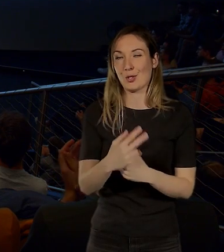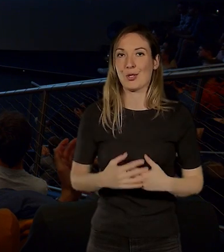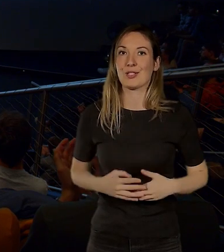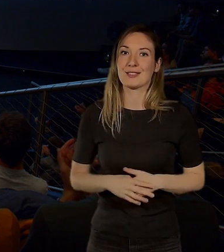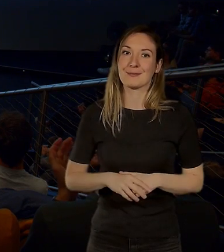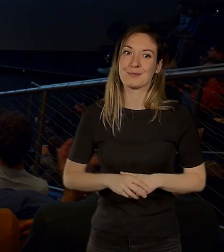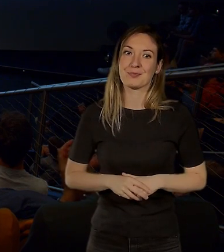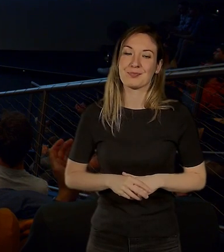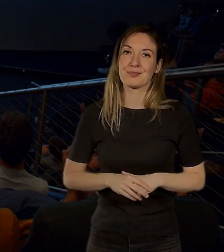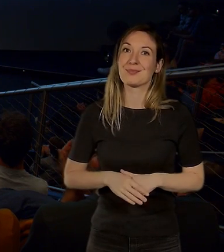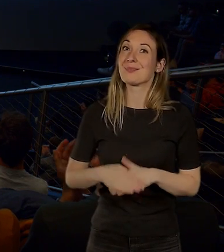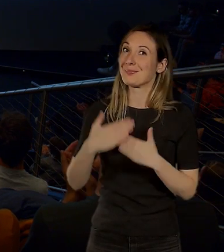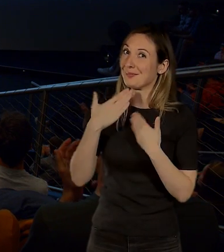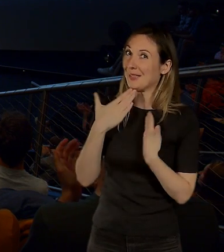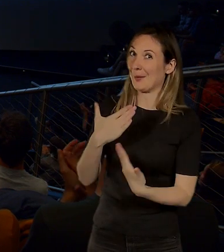Za prezentaci.